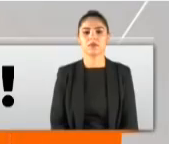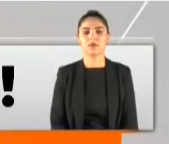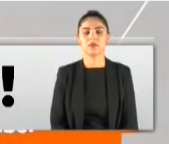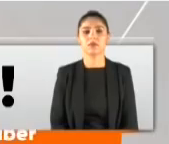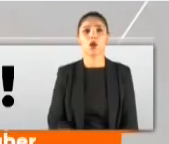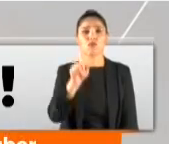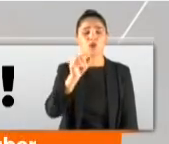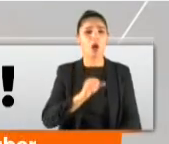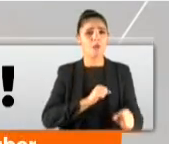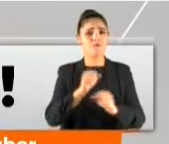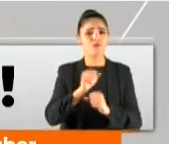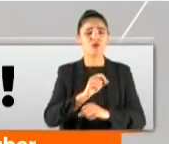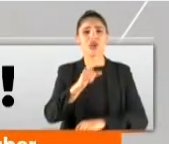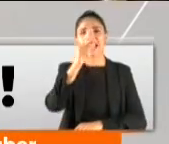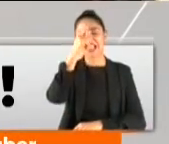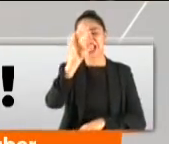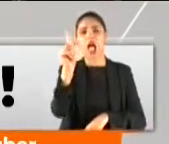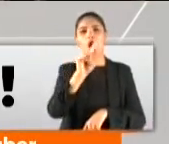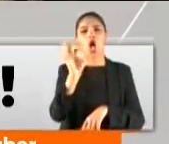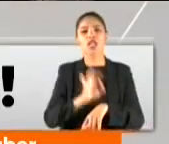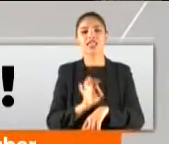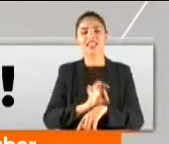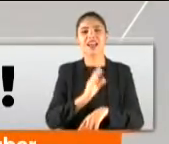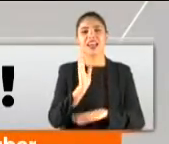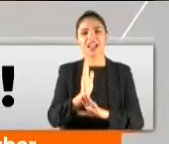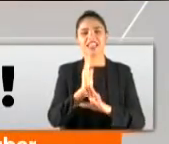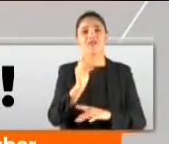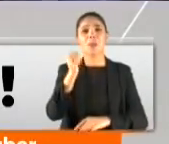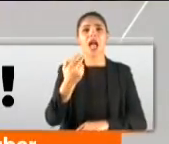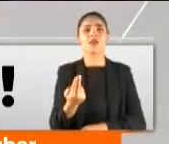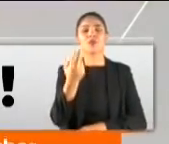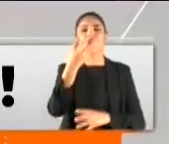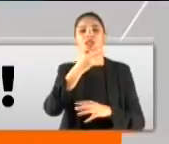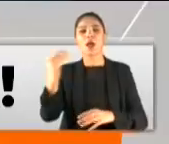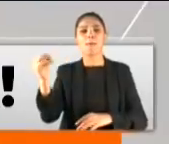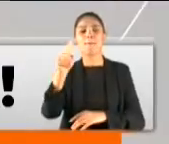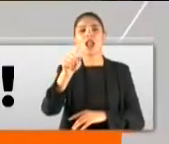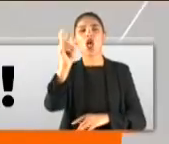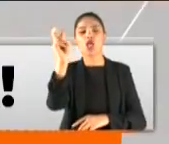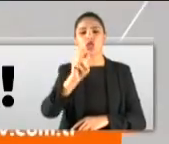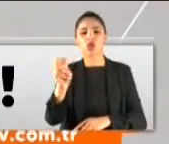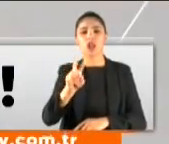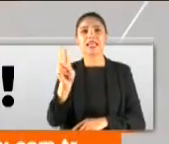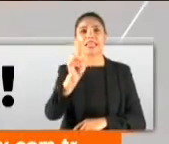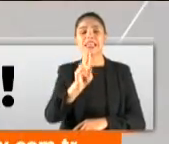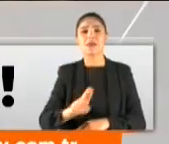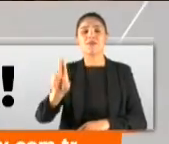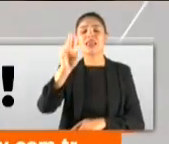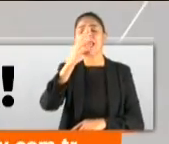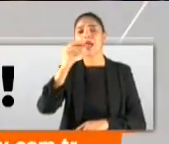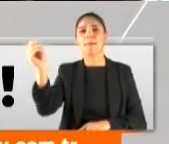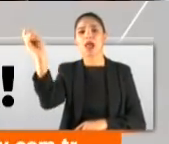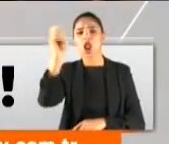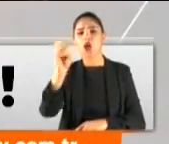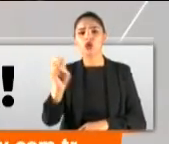kıyasıya mücadele sadece 10 dakika sürdü 67 milyon dolarlık dinozor iskeleti 27 milyon dolar